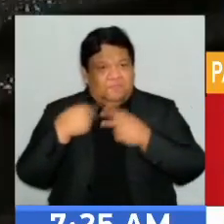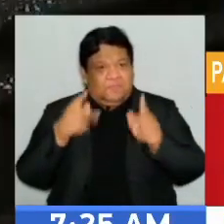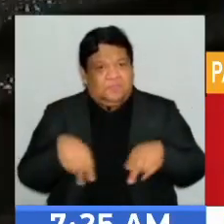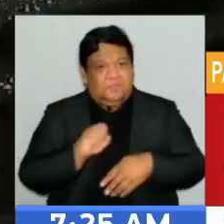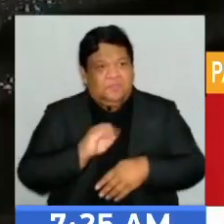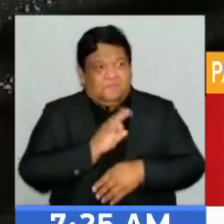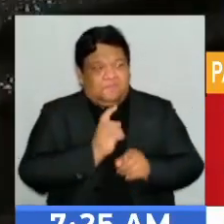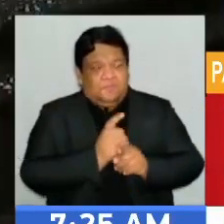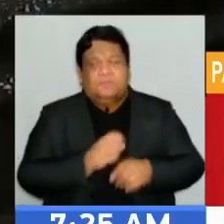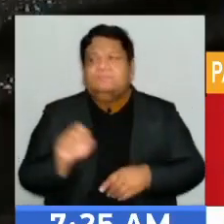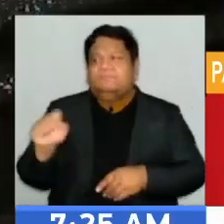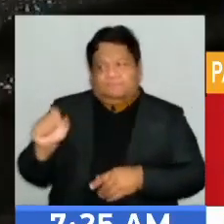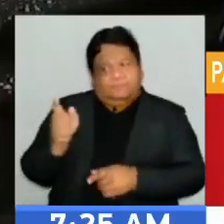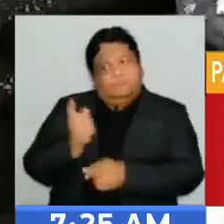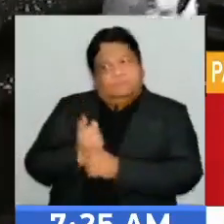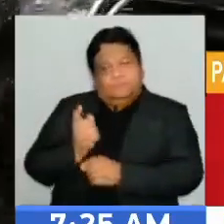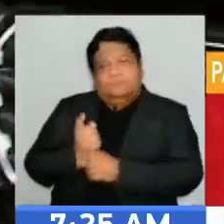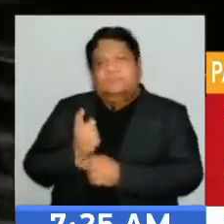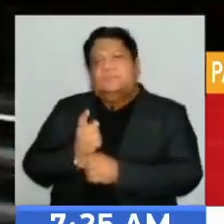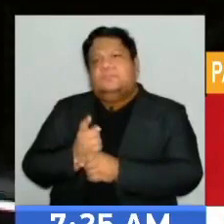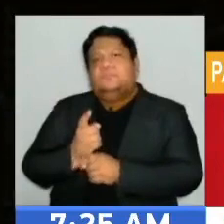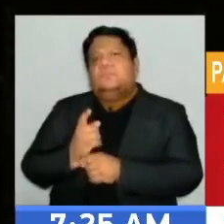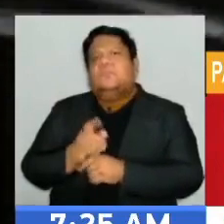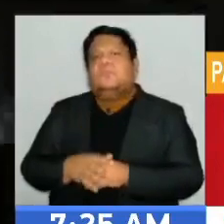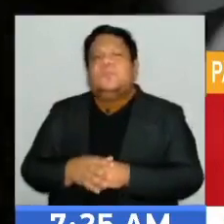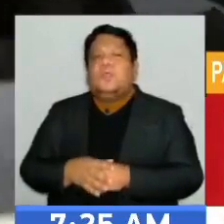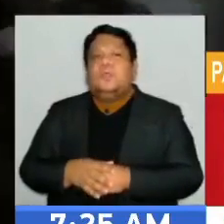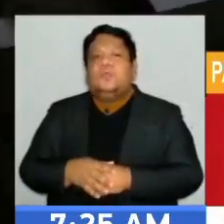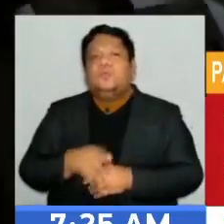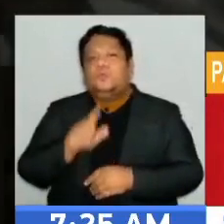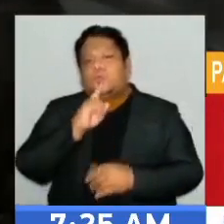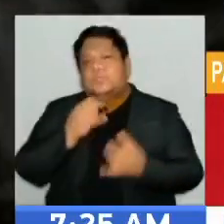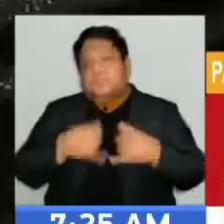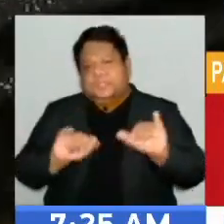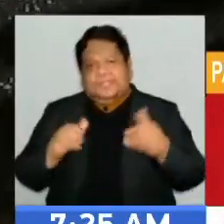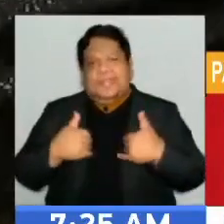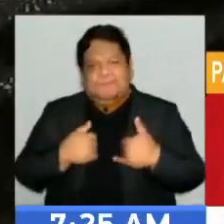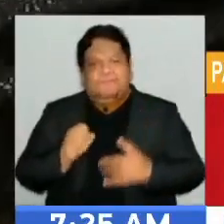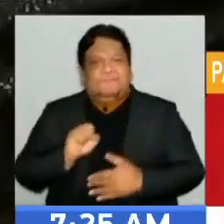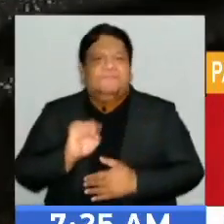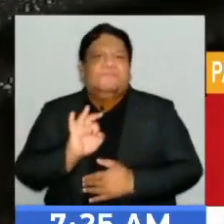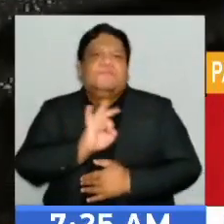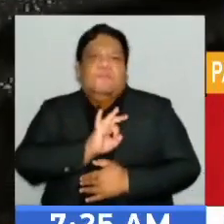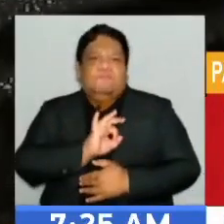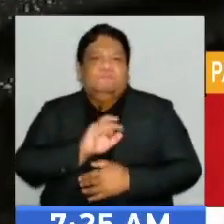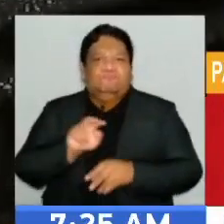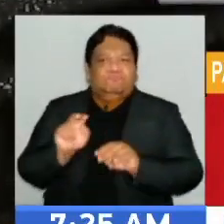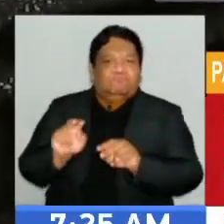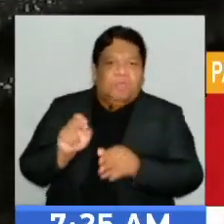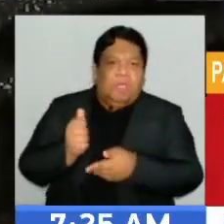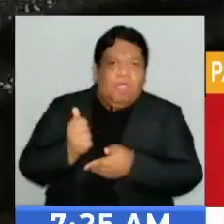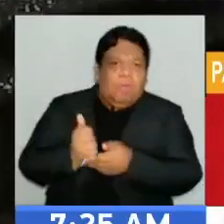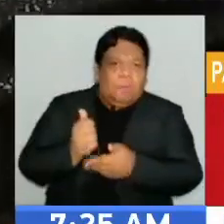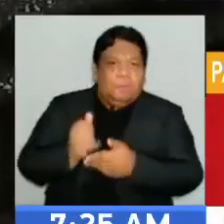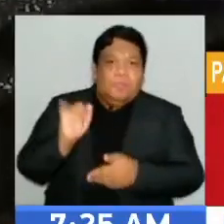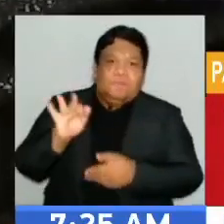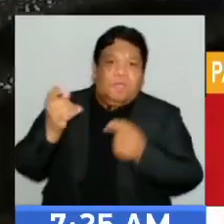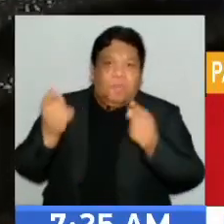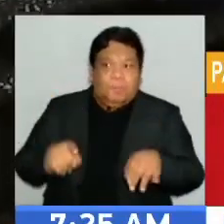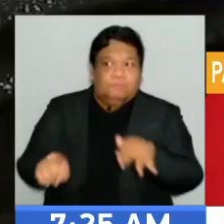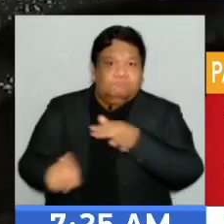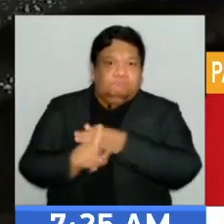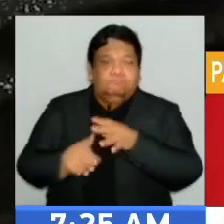Kaya hindi naman po maaalis yung mga taong nag-aasikaso sa mga ganyang aberya, Ma'am Susan, kahit na may dry run